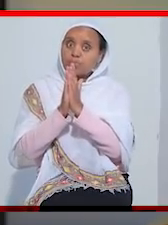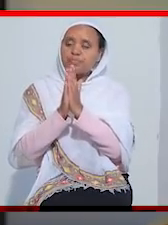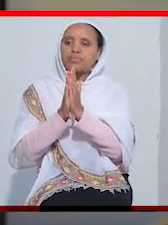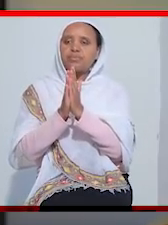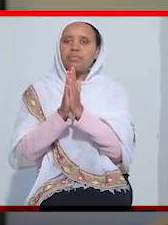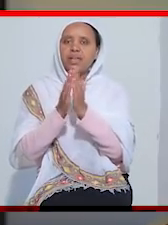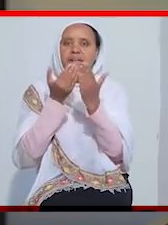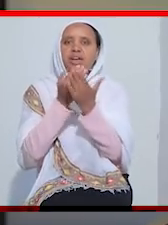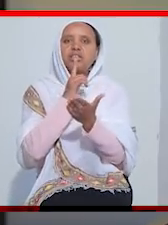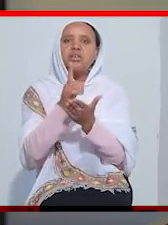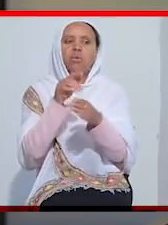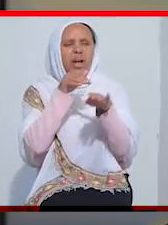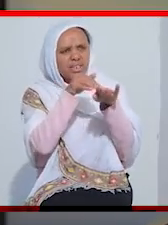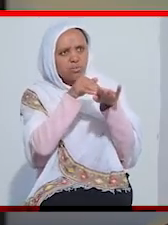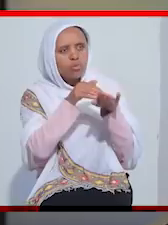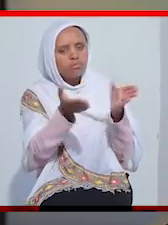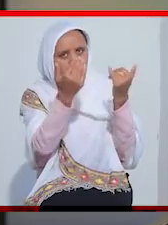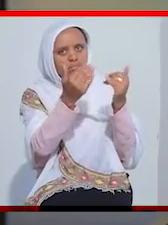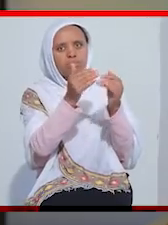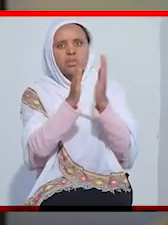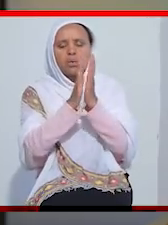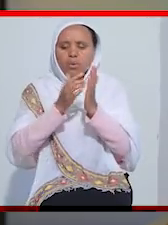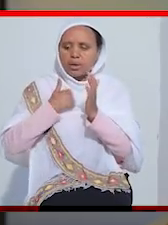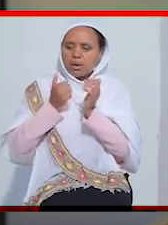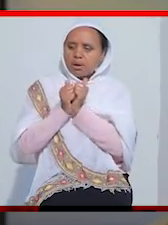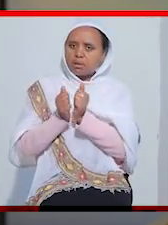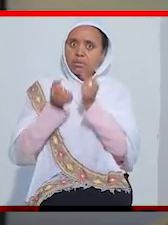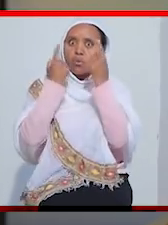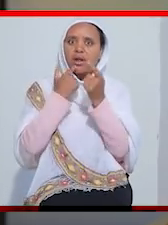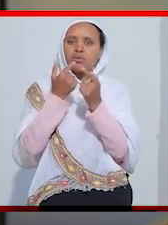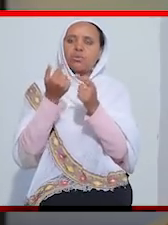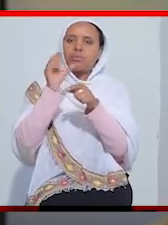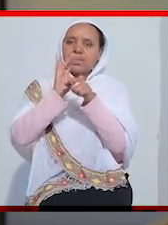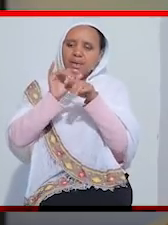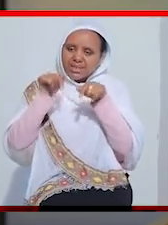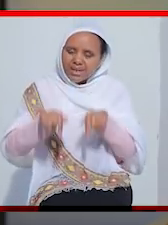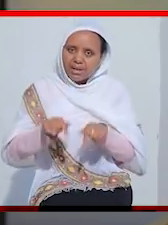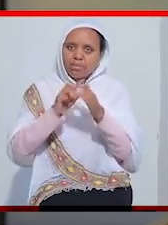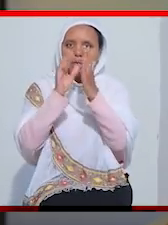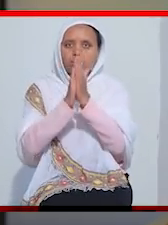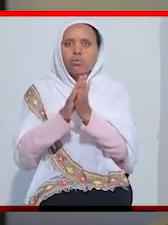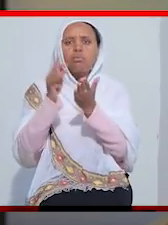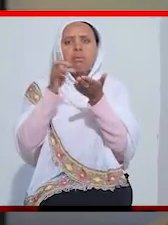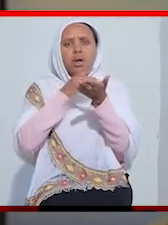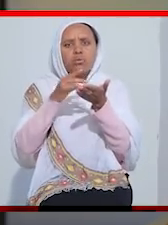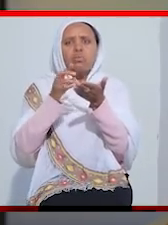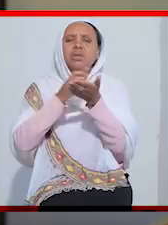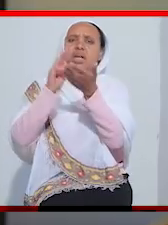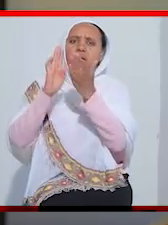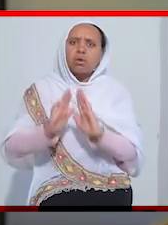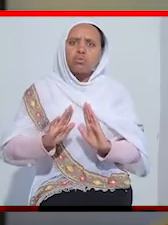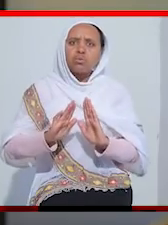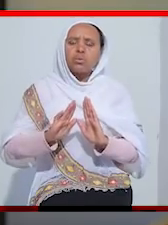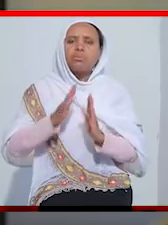ጸሎቱን እያደረሰ ነው ቀስቅሶ ጸልዩ ከኔ ጋር ትጉ ያላቸው። ቤተ ክርስቲያንም ዛሬ በቅዳሴው፣